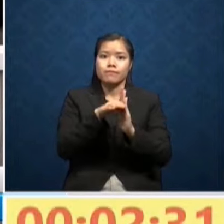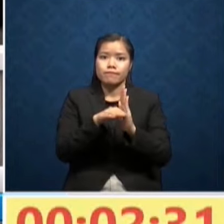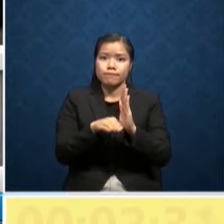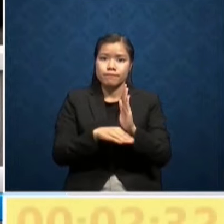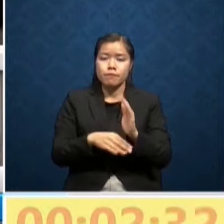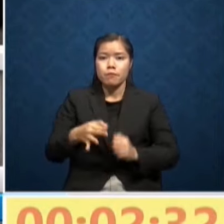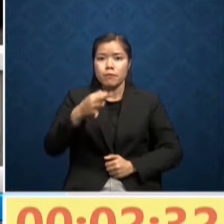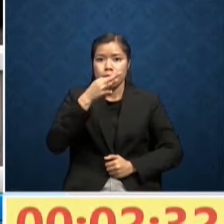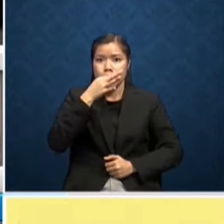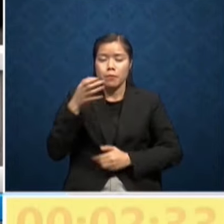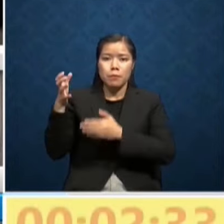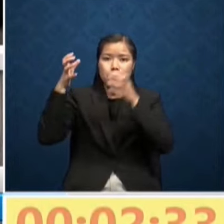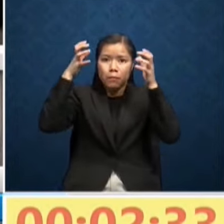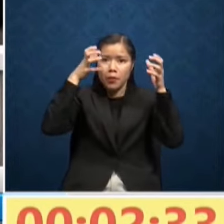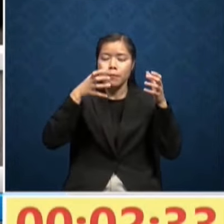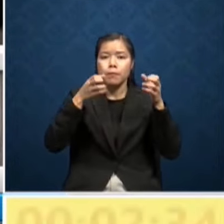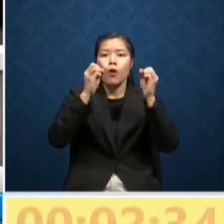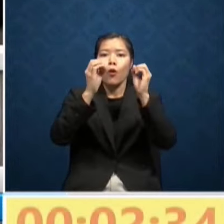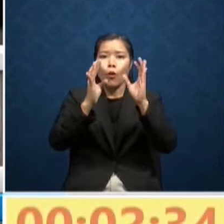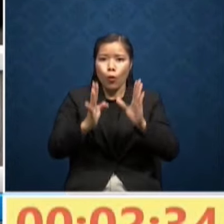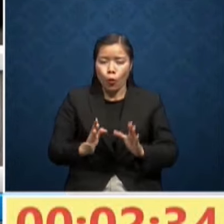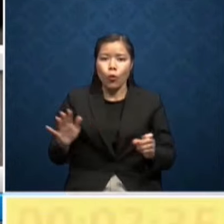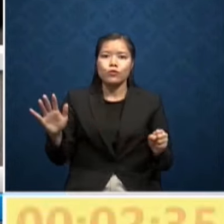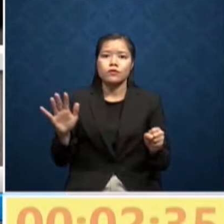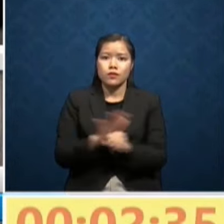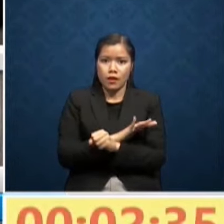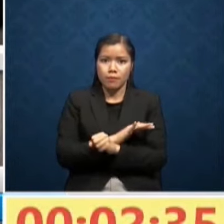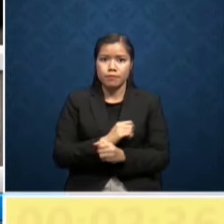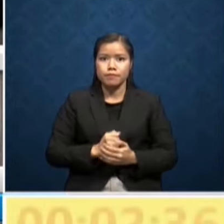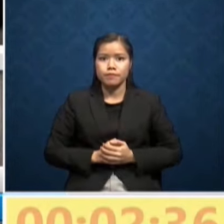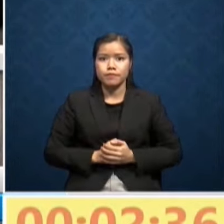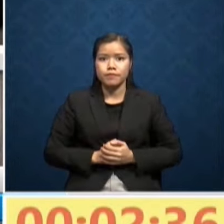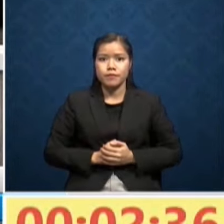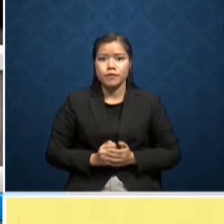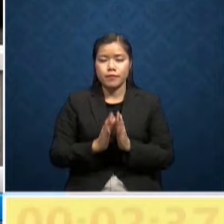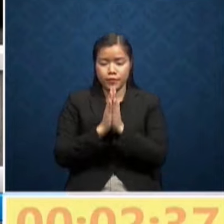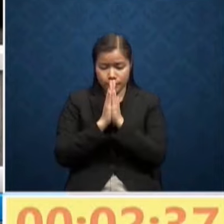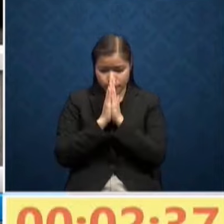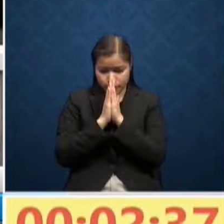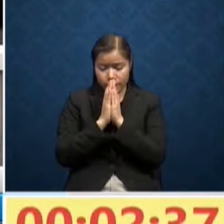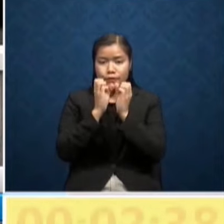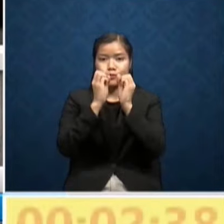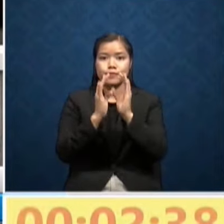เกียรติจนวายปรานขอกราบการยกมือวันทา